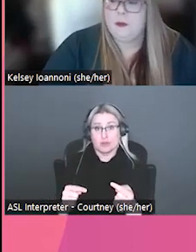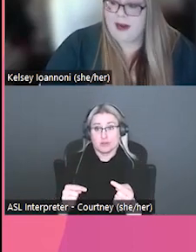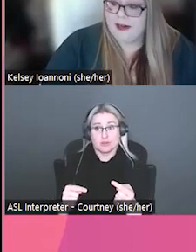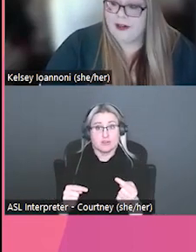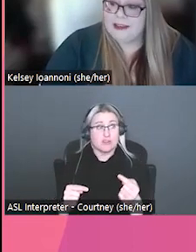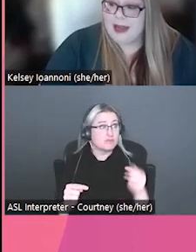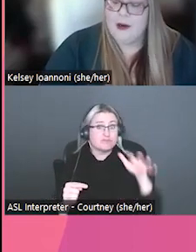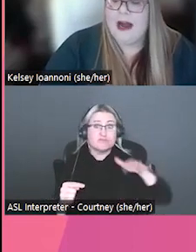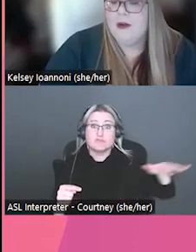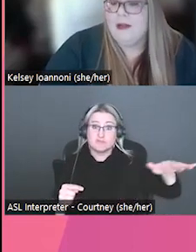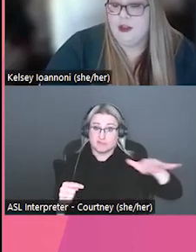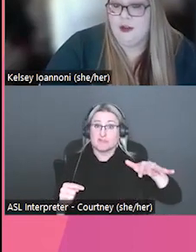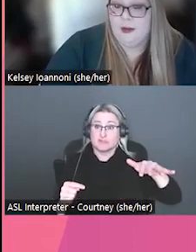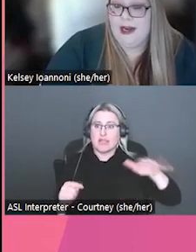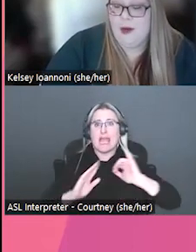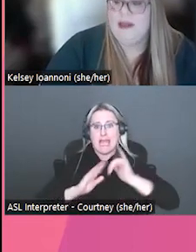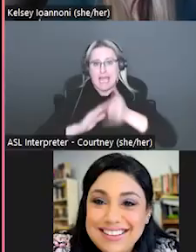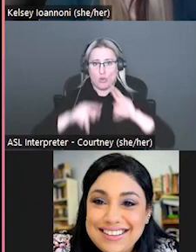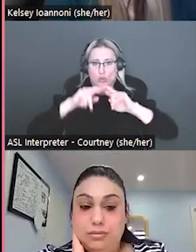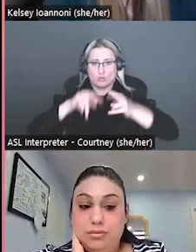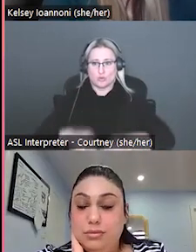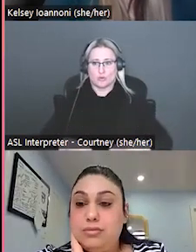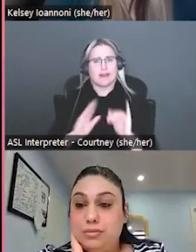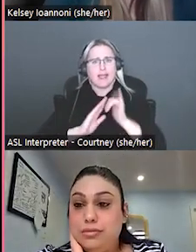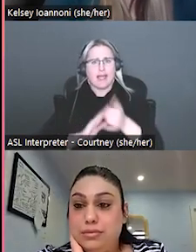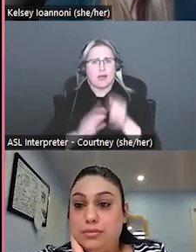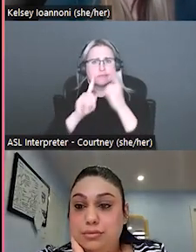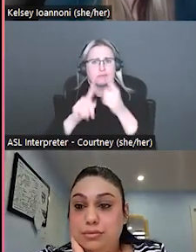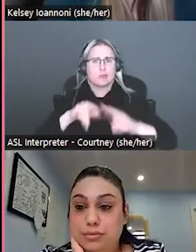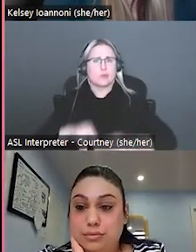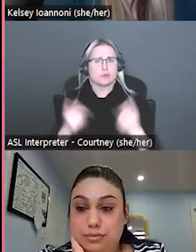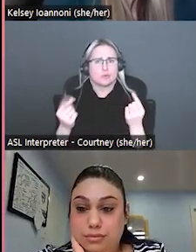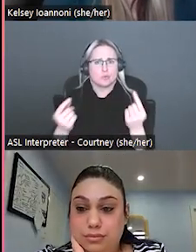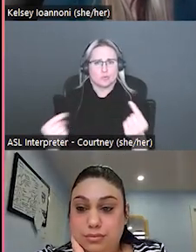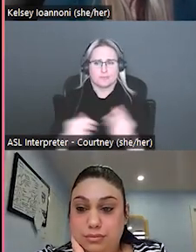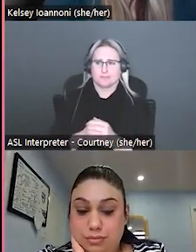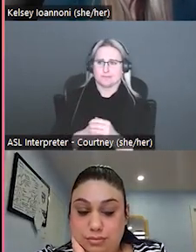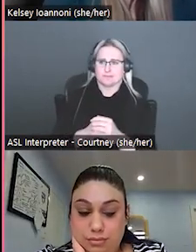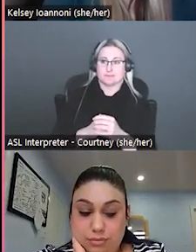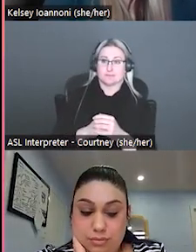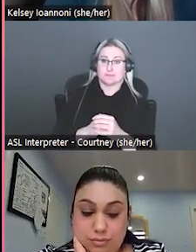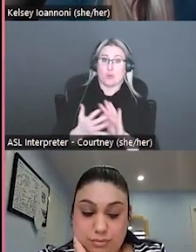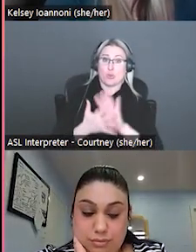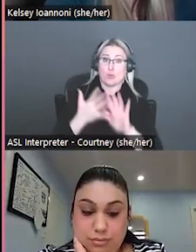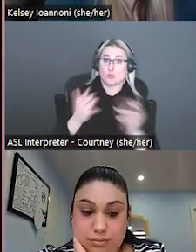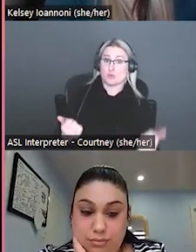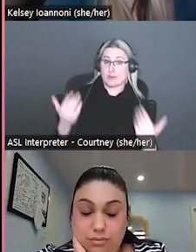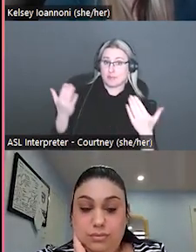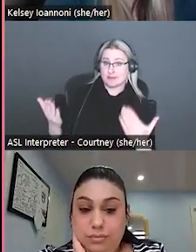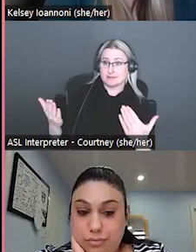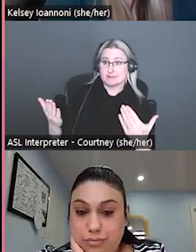recommandations nuisibles, néfastes s'ensuivent pour que la personne perde du poids.